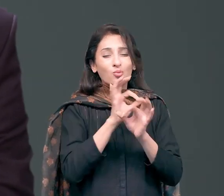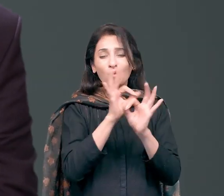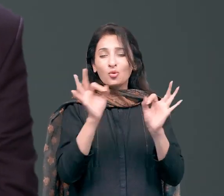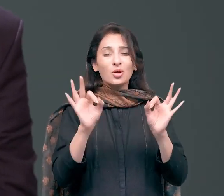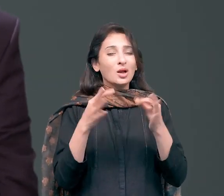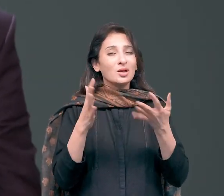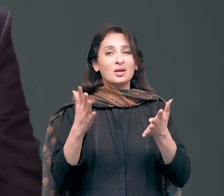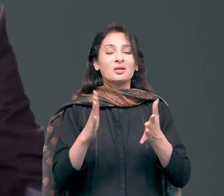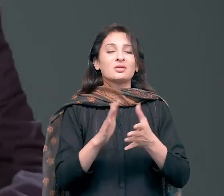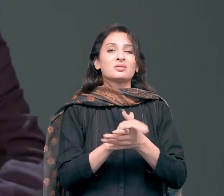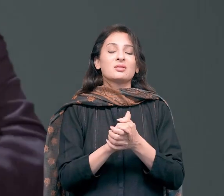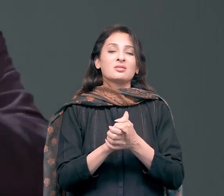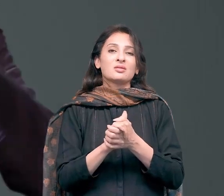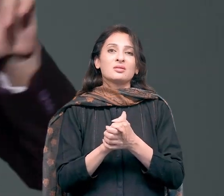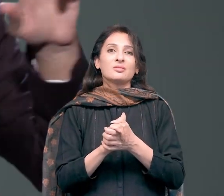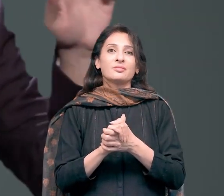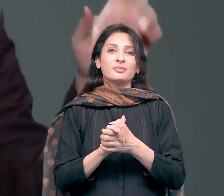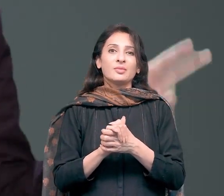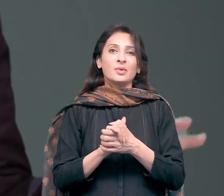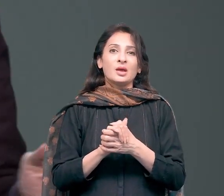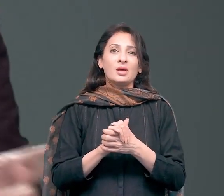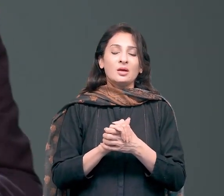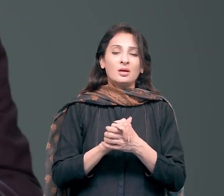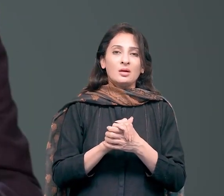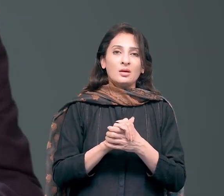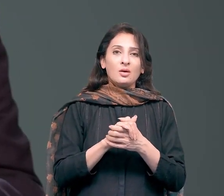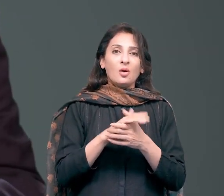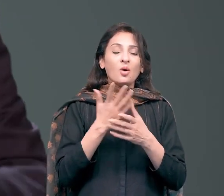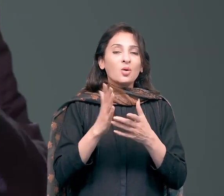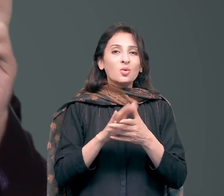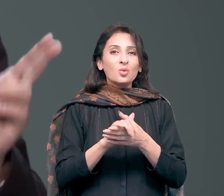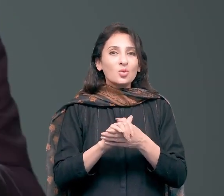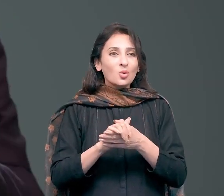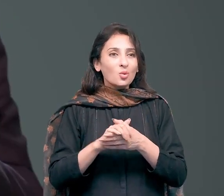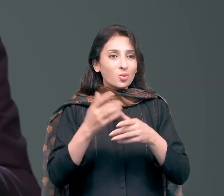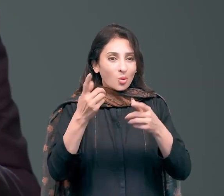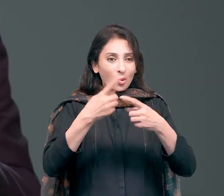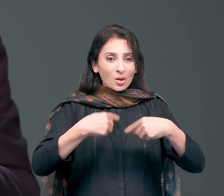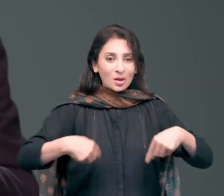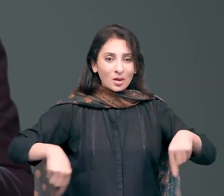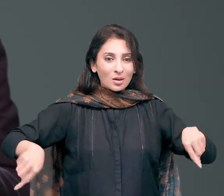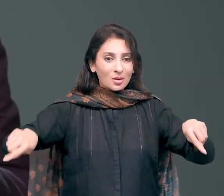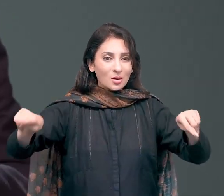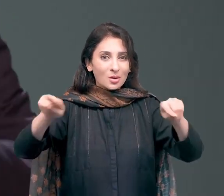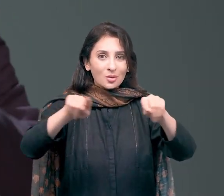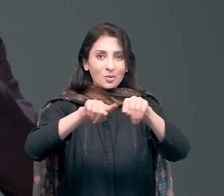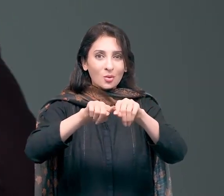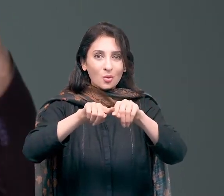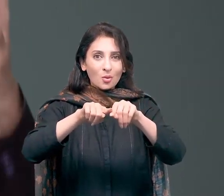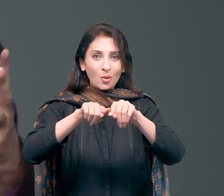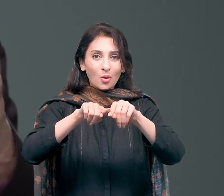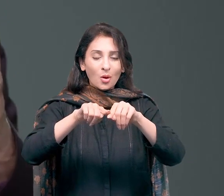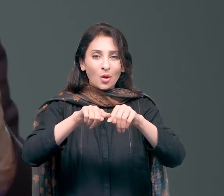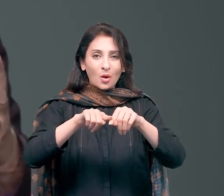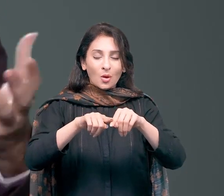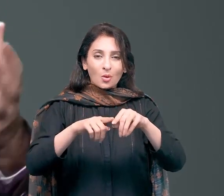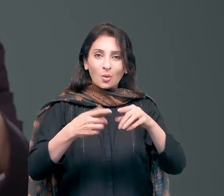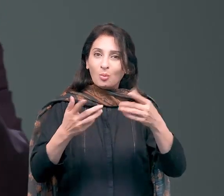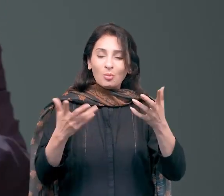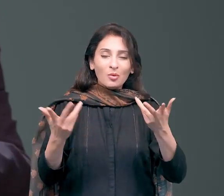رکھنا چاہتی تھی، نہ وہ اتنی بڑی پرائیڈ جو ان کی بہت بڑی پرائیڈ تھی، انڈین امپائر